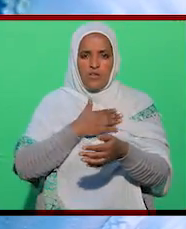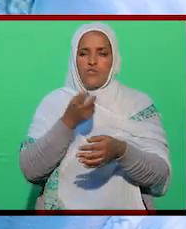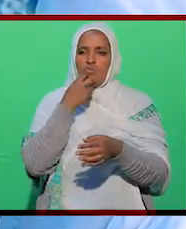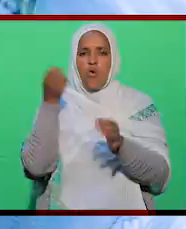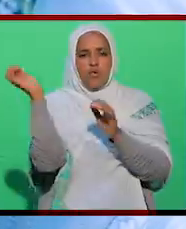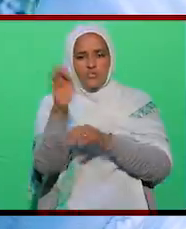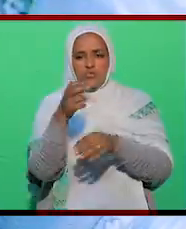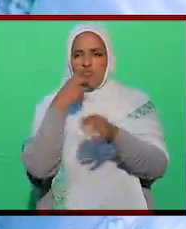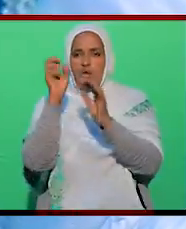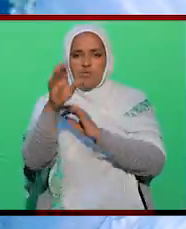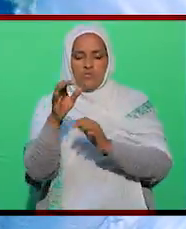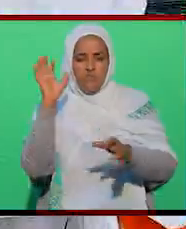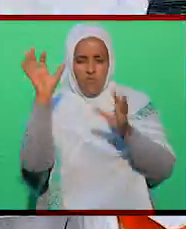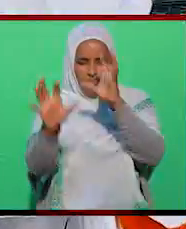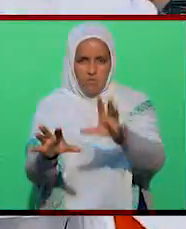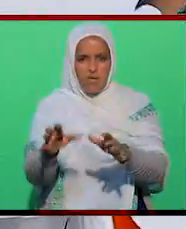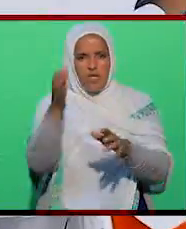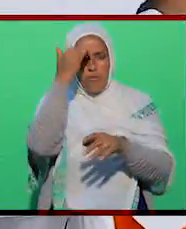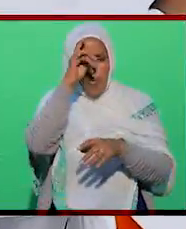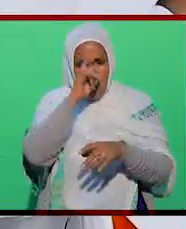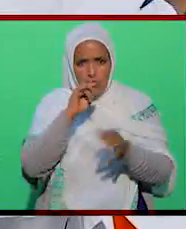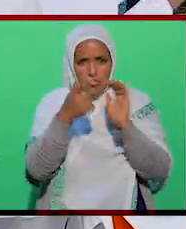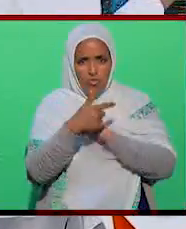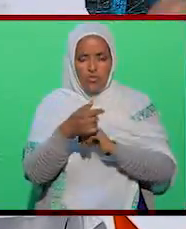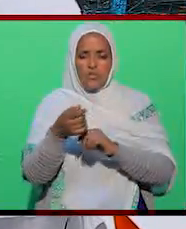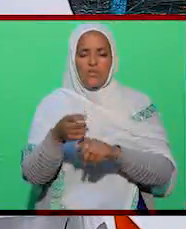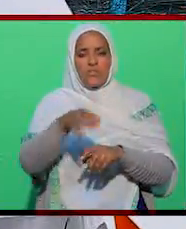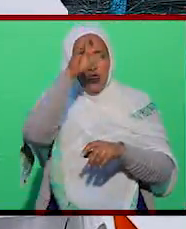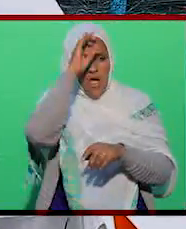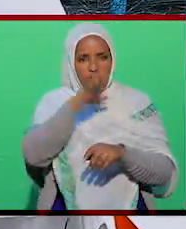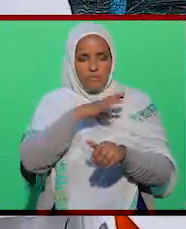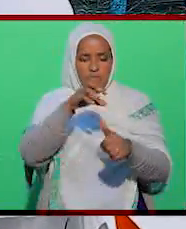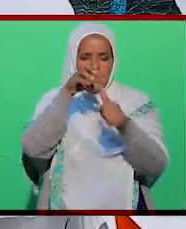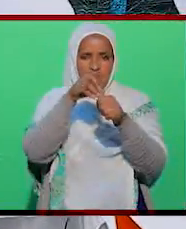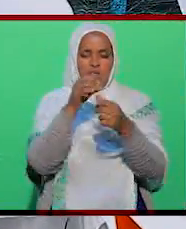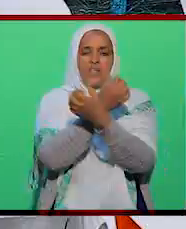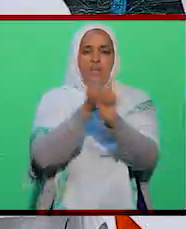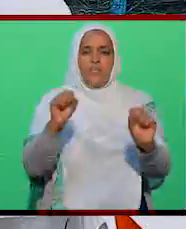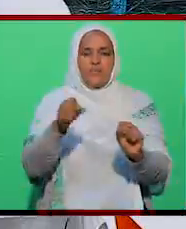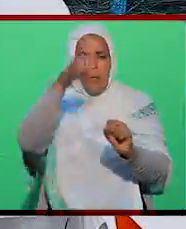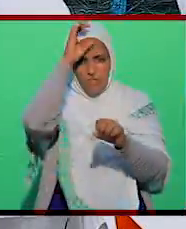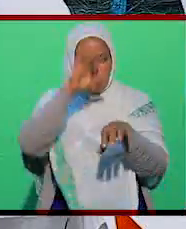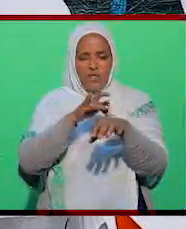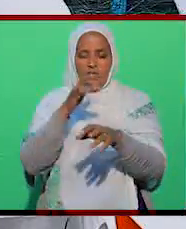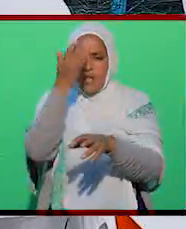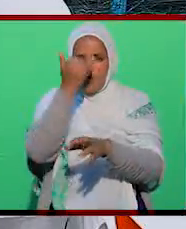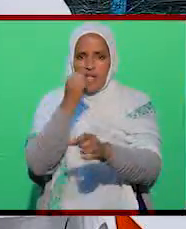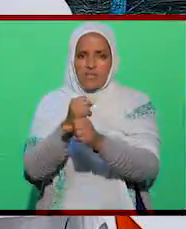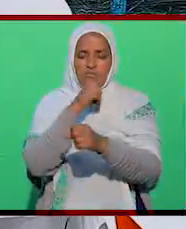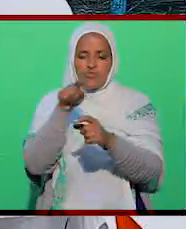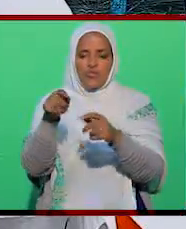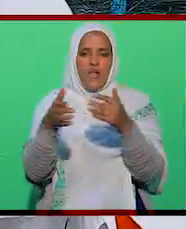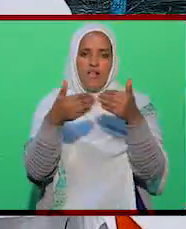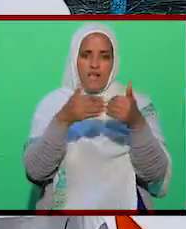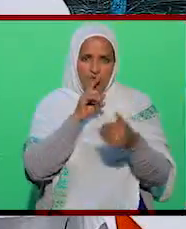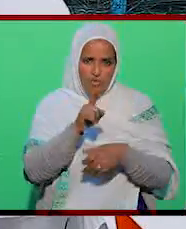እኔ ውሃ ልርጭ እኔ ውሃ ልርጭ የሚጋደለው። ለምን ጀግና ከሆነ ያልተጠመቀው ጋር ሄዶ ለምን ነው የልጅነት የመዳን ጥምቀት ላይ ለምን አይሰራም?